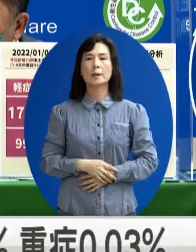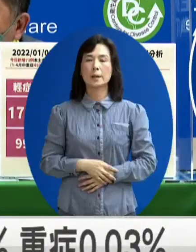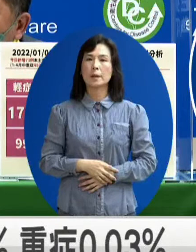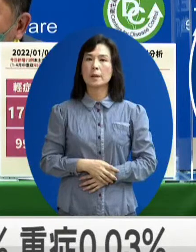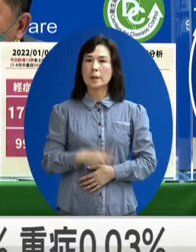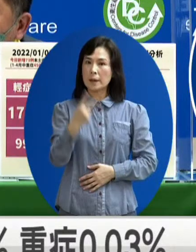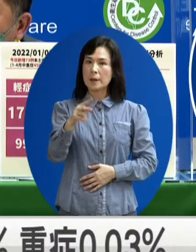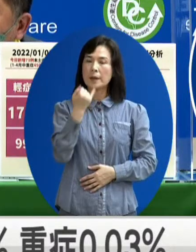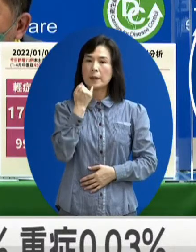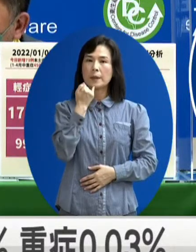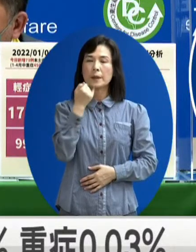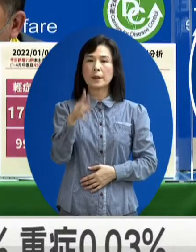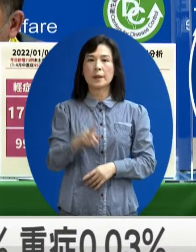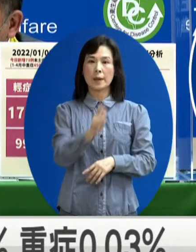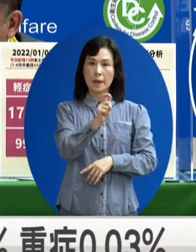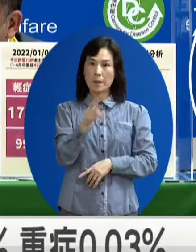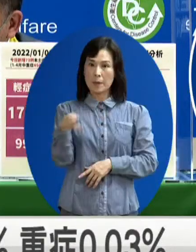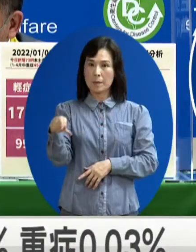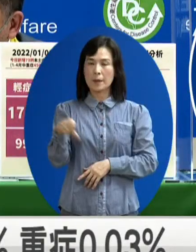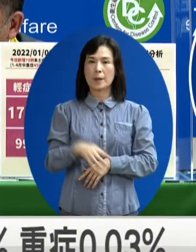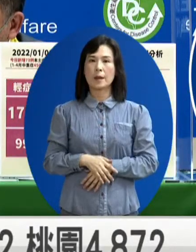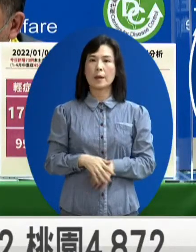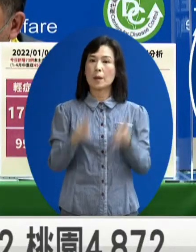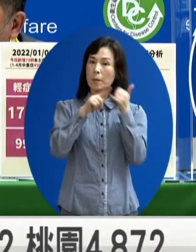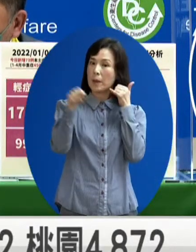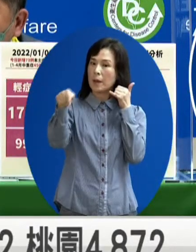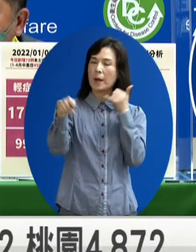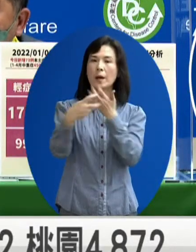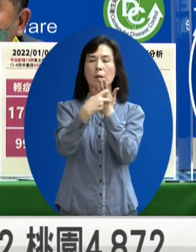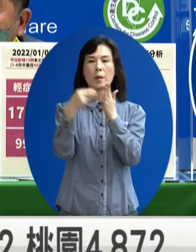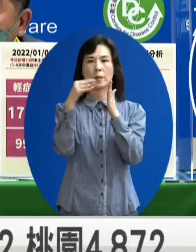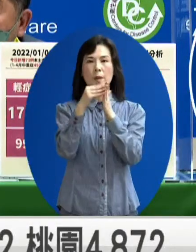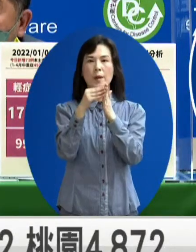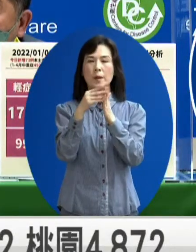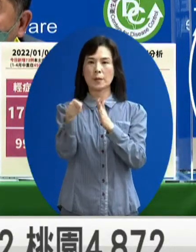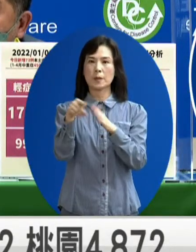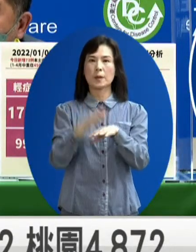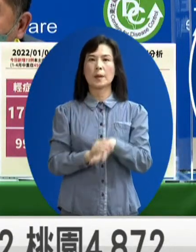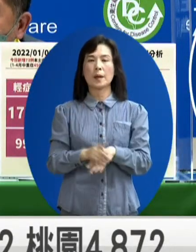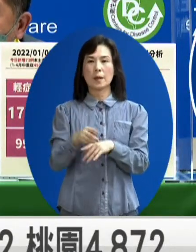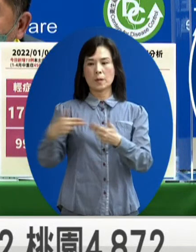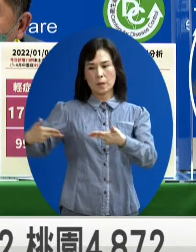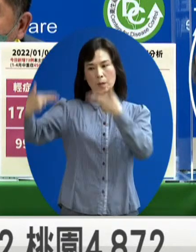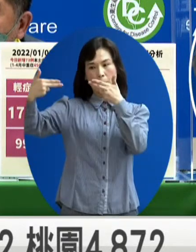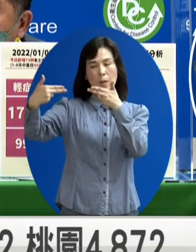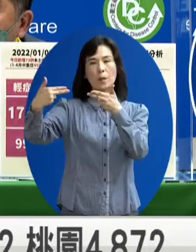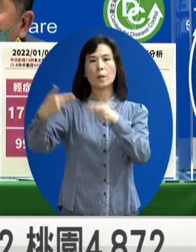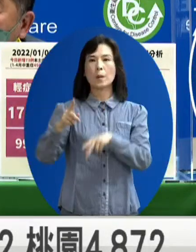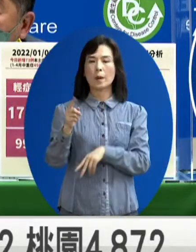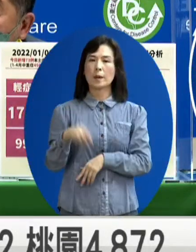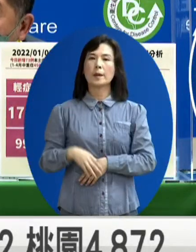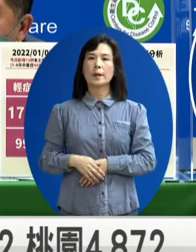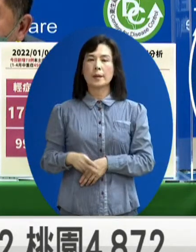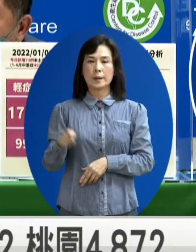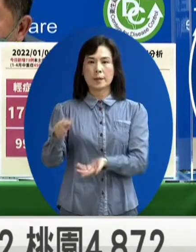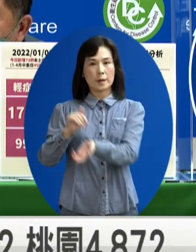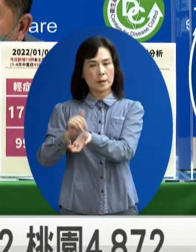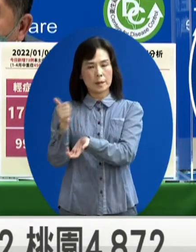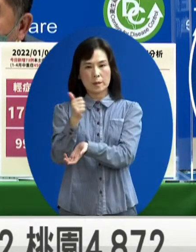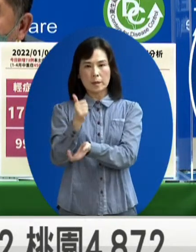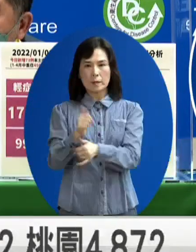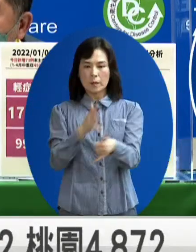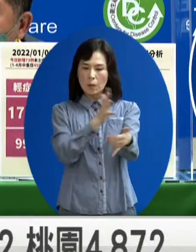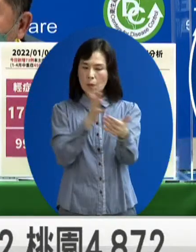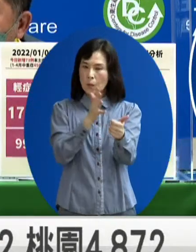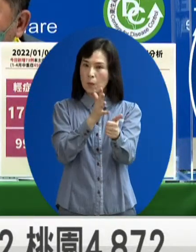可使用健康益友的 App 或联系所辖的卫生局安排，透过远距医疗或视讯的方式，由医师